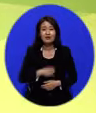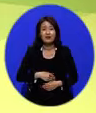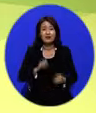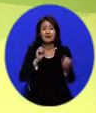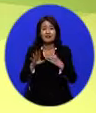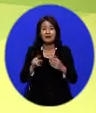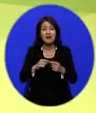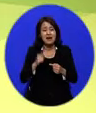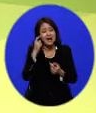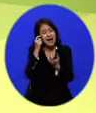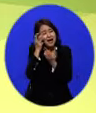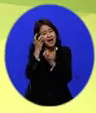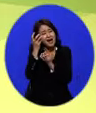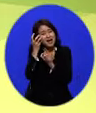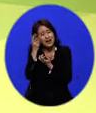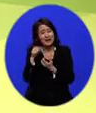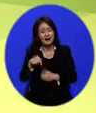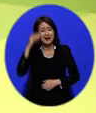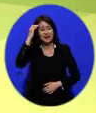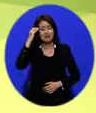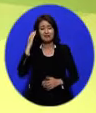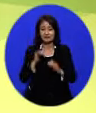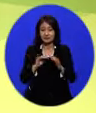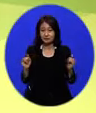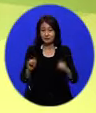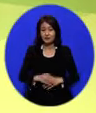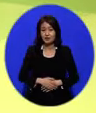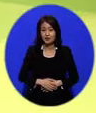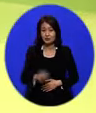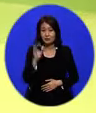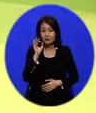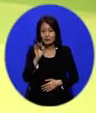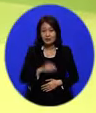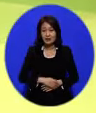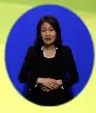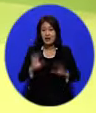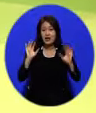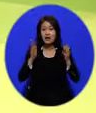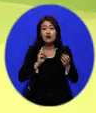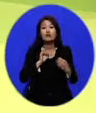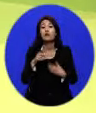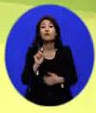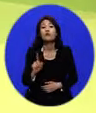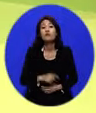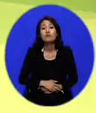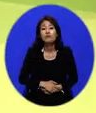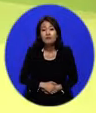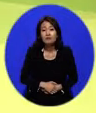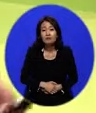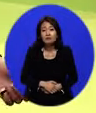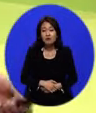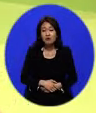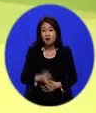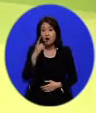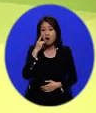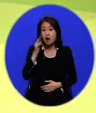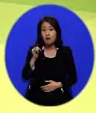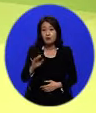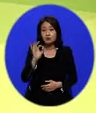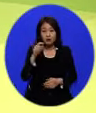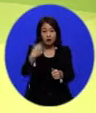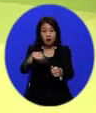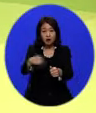우리는 답에 꽂혀있는 민족이에요, 그냥. 네. 자, 무슨 얘기를 하면요. 애들도 그래요. 답이 뭐예요? 어머님들 제가